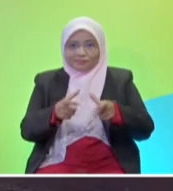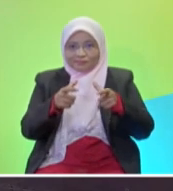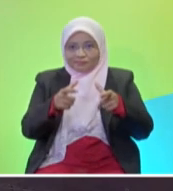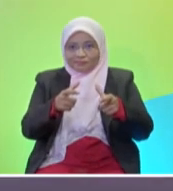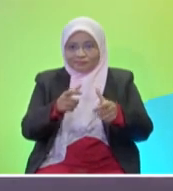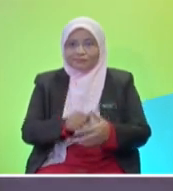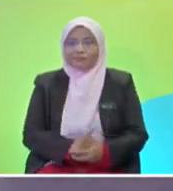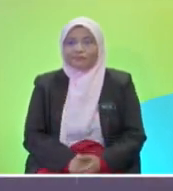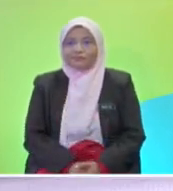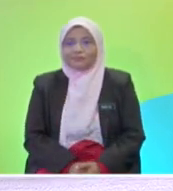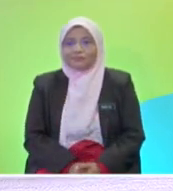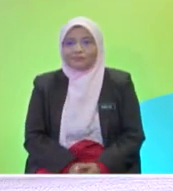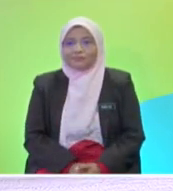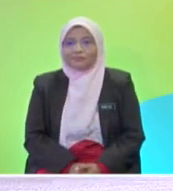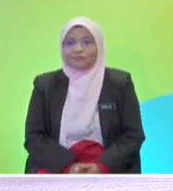tampalkan di sini.